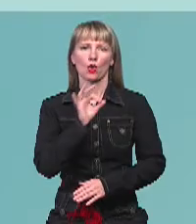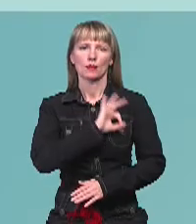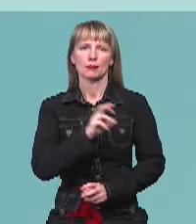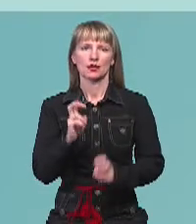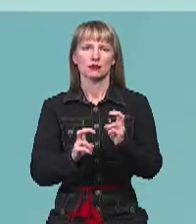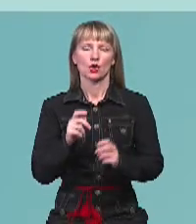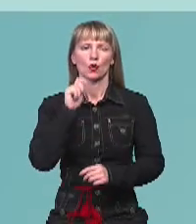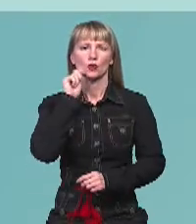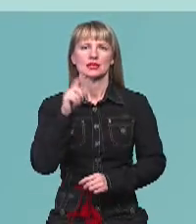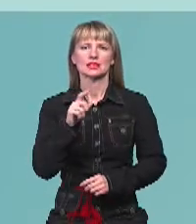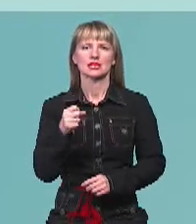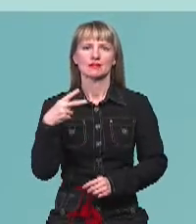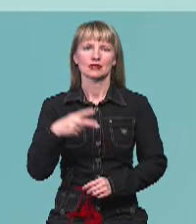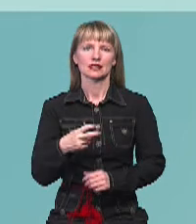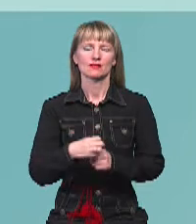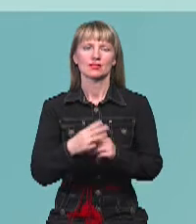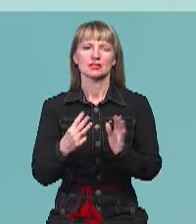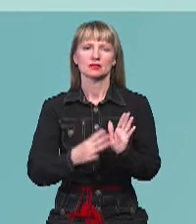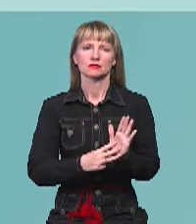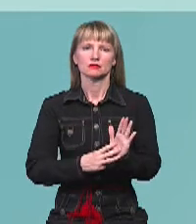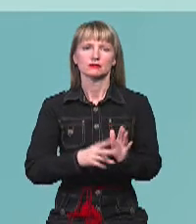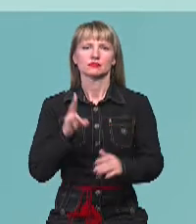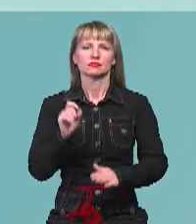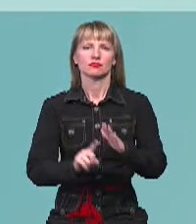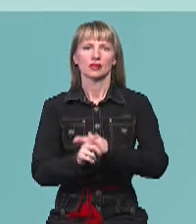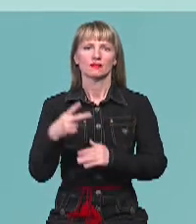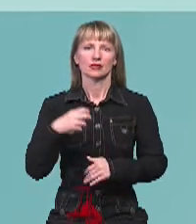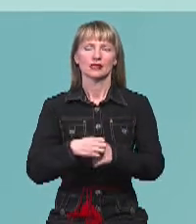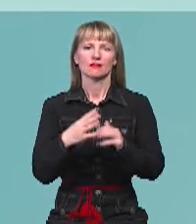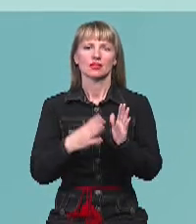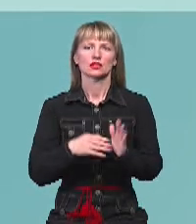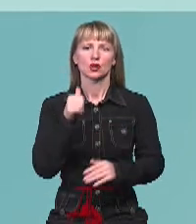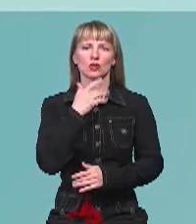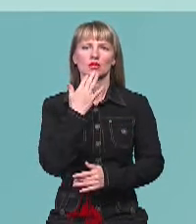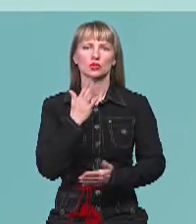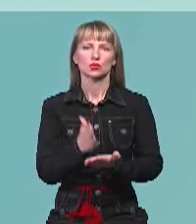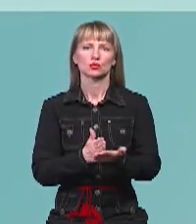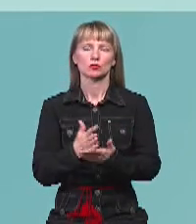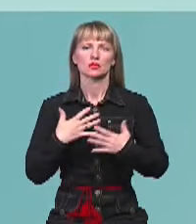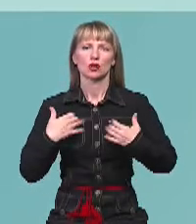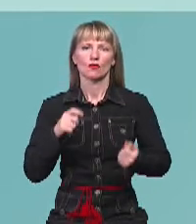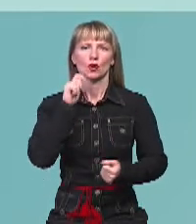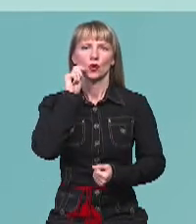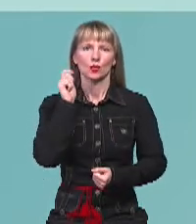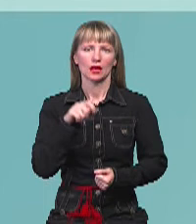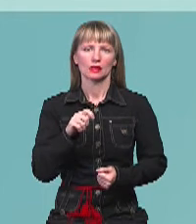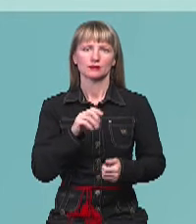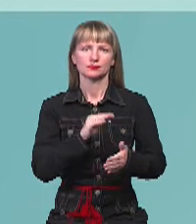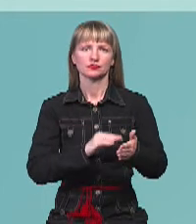країни. За 2018 на початок 2019 року Національна служба здоров'я України